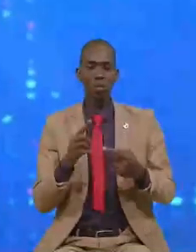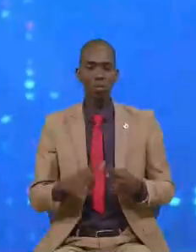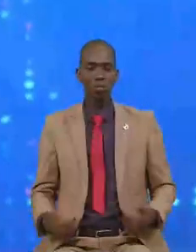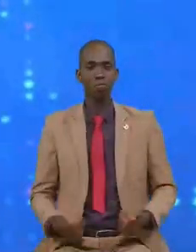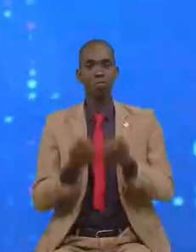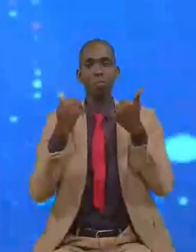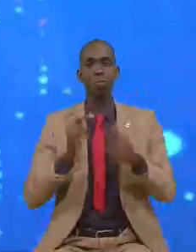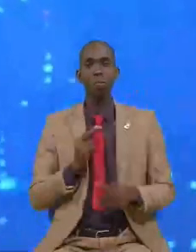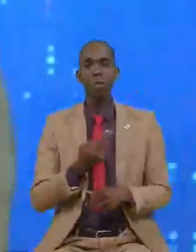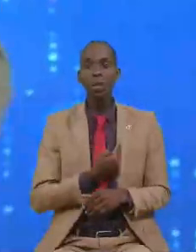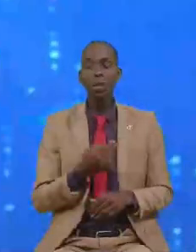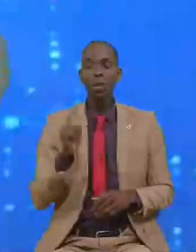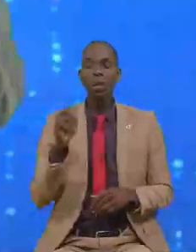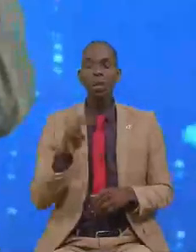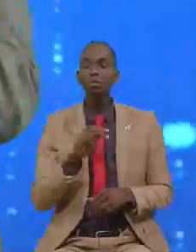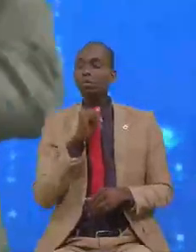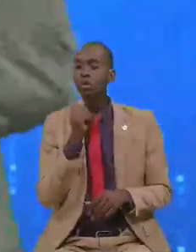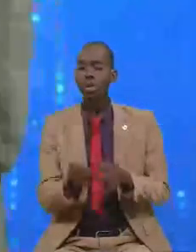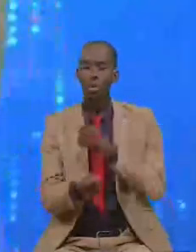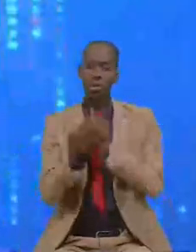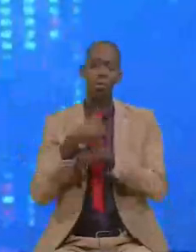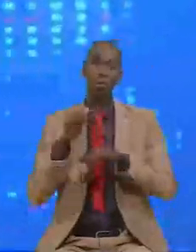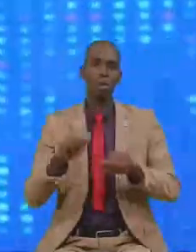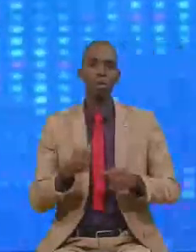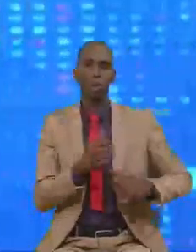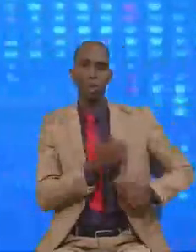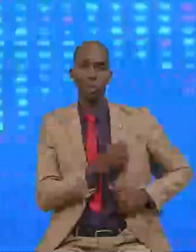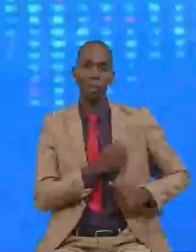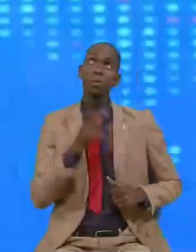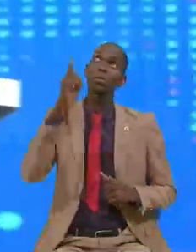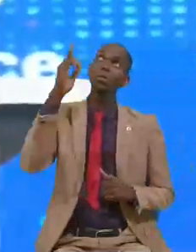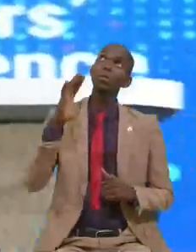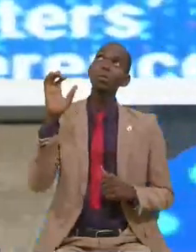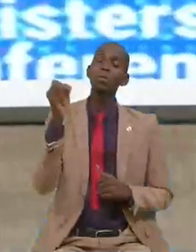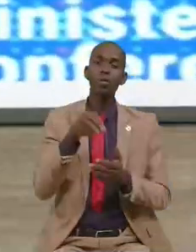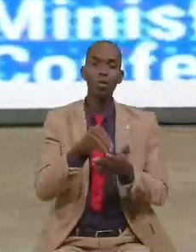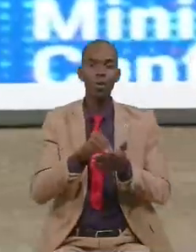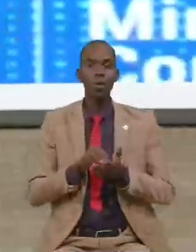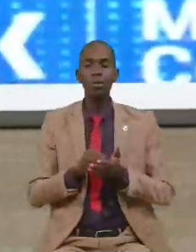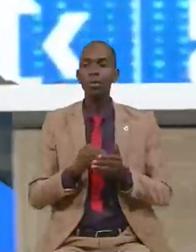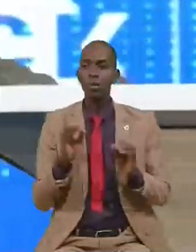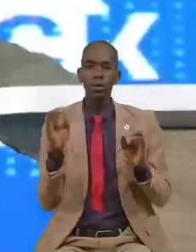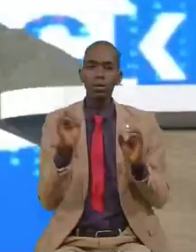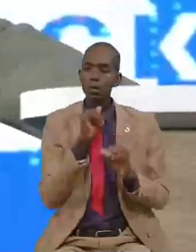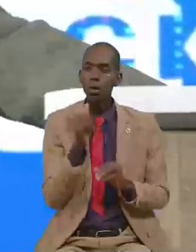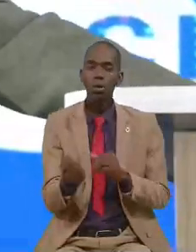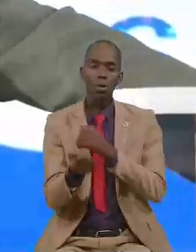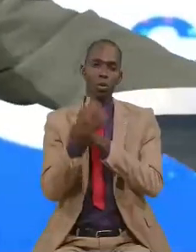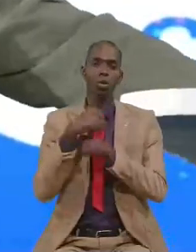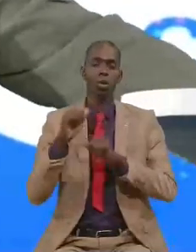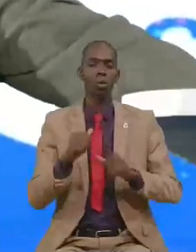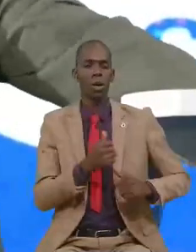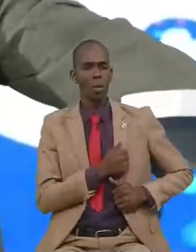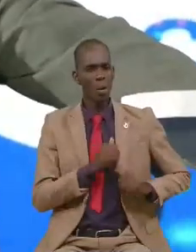affronter. Invincible. Une armée invincible. L'armée de Dieu qui est invincible. Comment cela